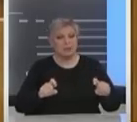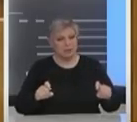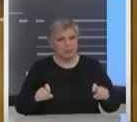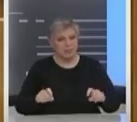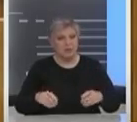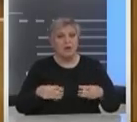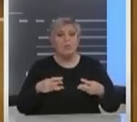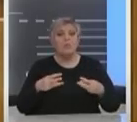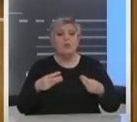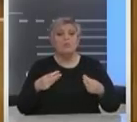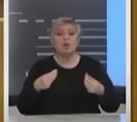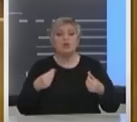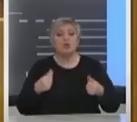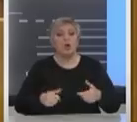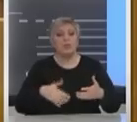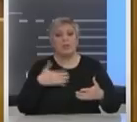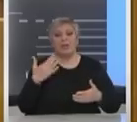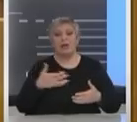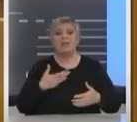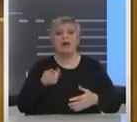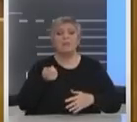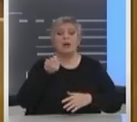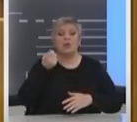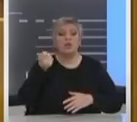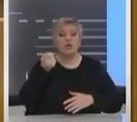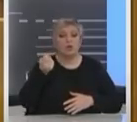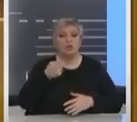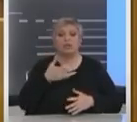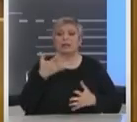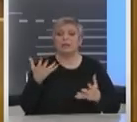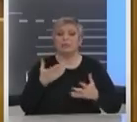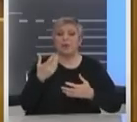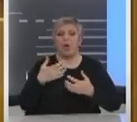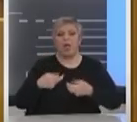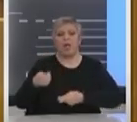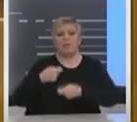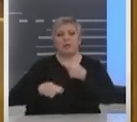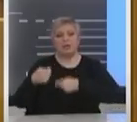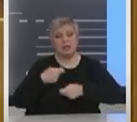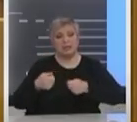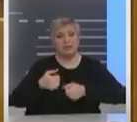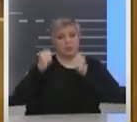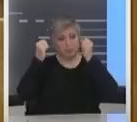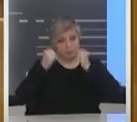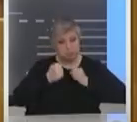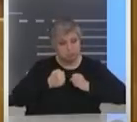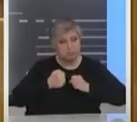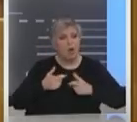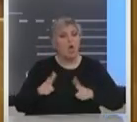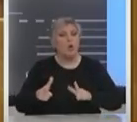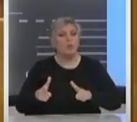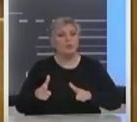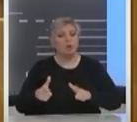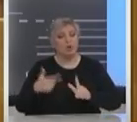την σειρά κατάταξης των πιστωτών, των απαιτήσεων των πιστωτών σε περίπτωση πτώχευσης μιας επιχείρησης. Όπου εκεί με βάση τη ρύθμιση που περιλαμβάνεται